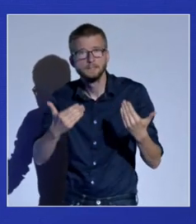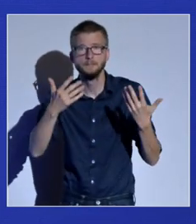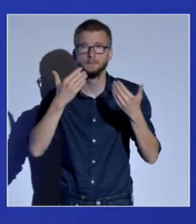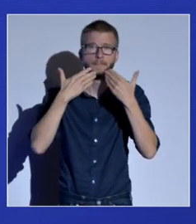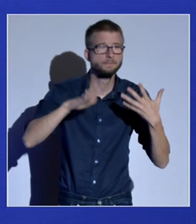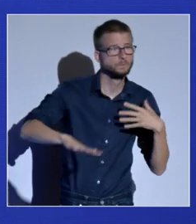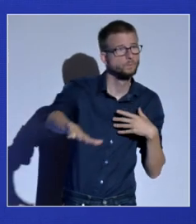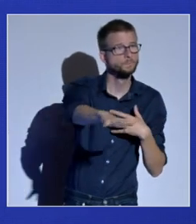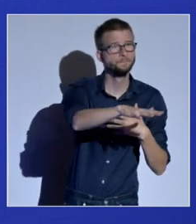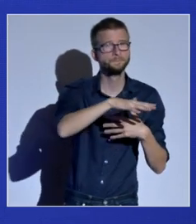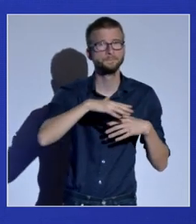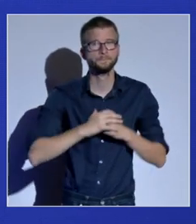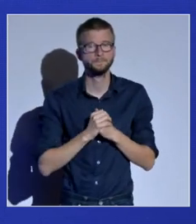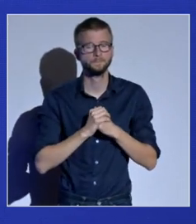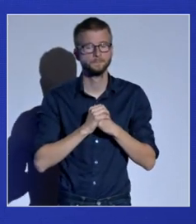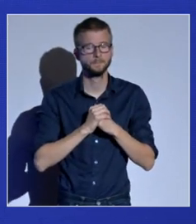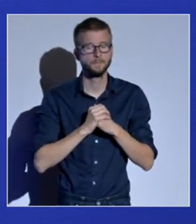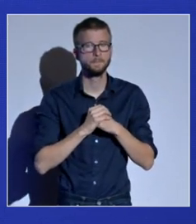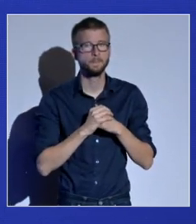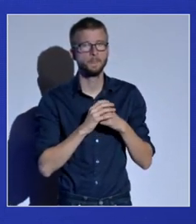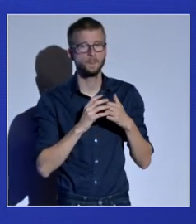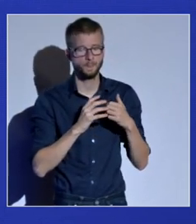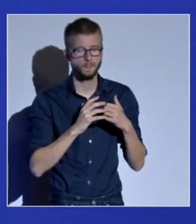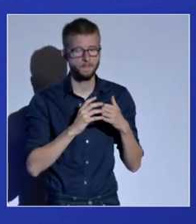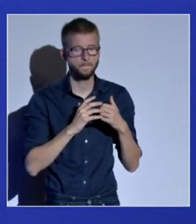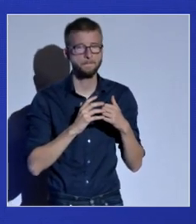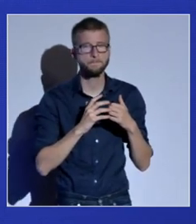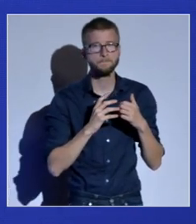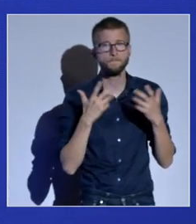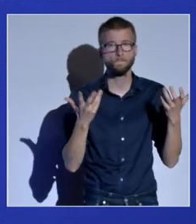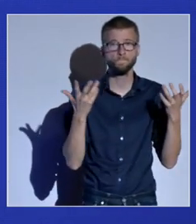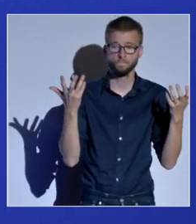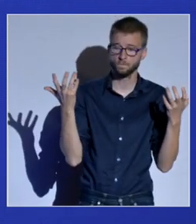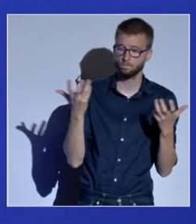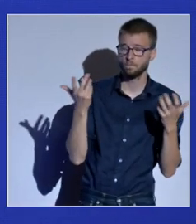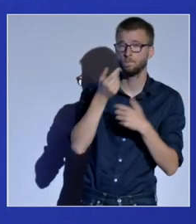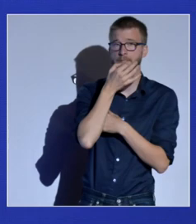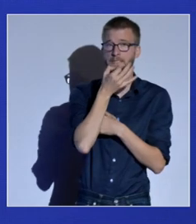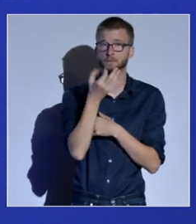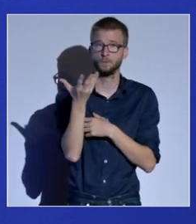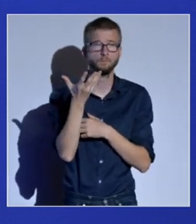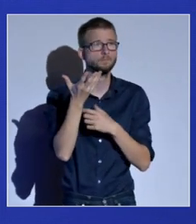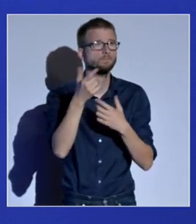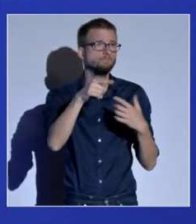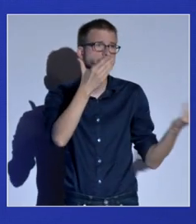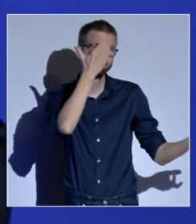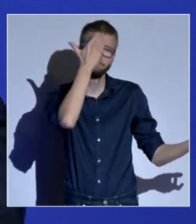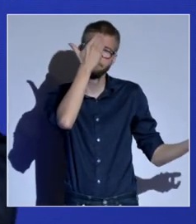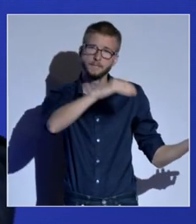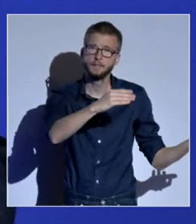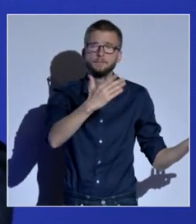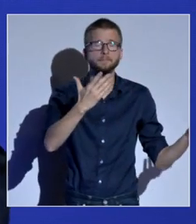tous. Je voudrais vous dire que ce que vous savez, notre